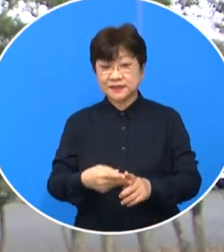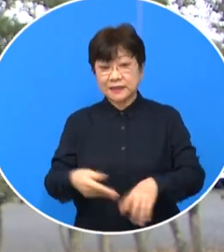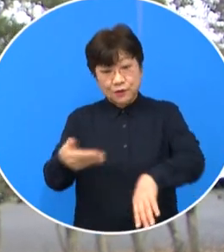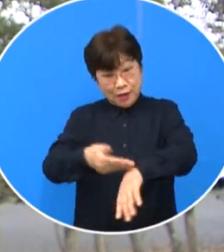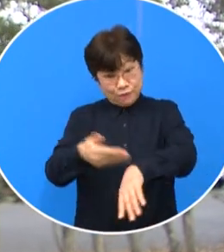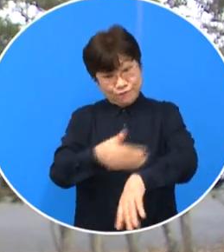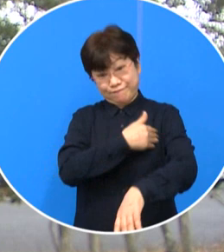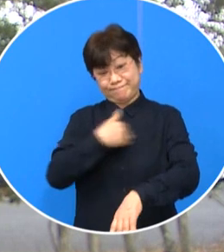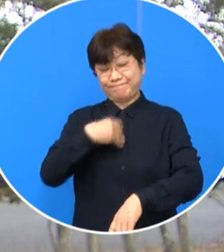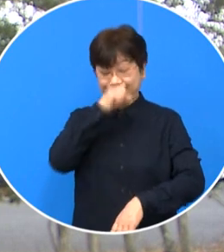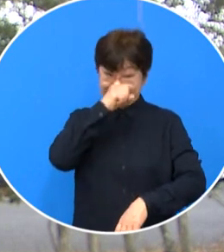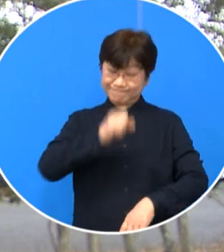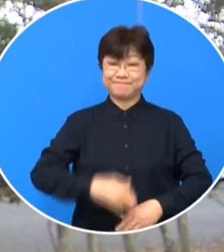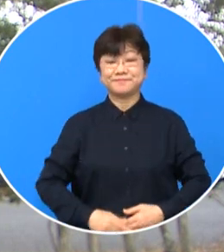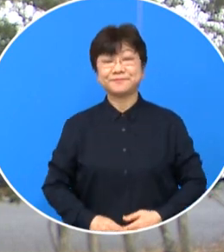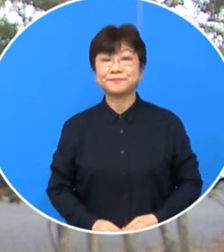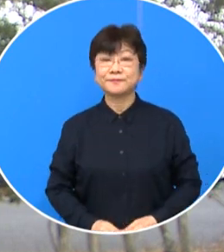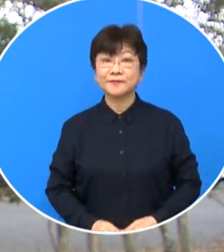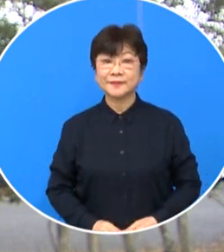まあ練習できてよかったです。